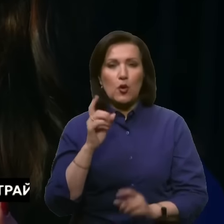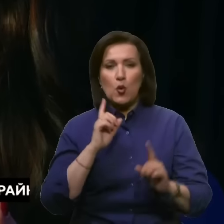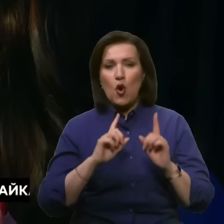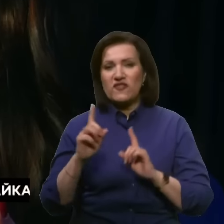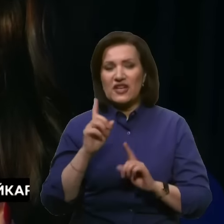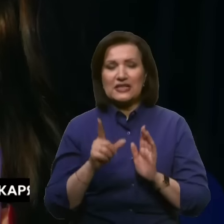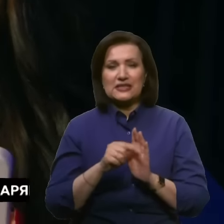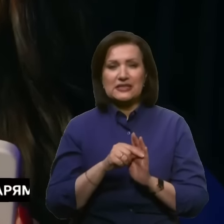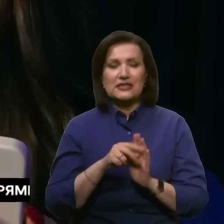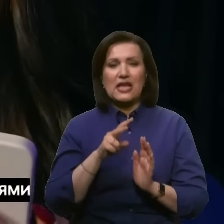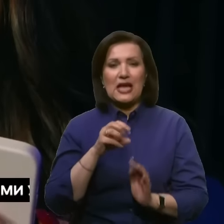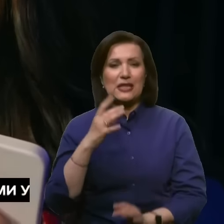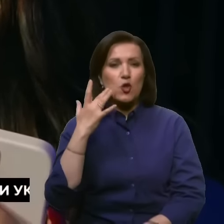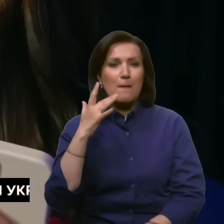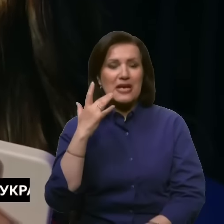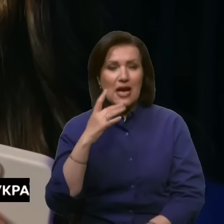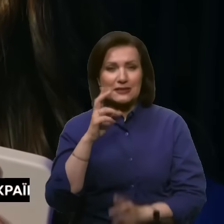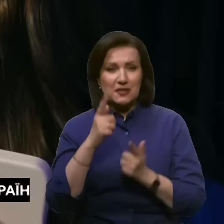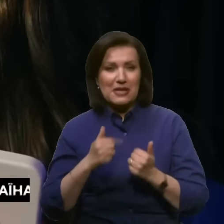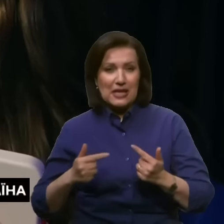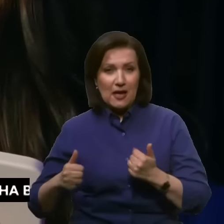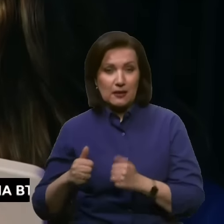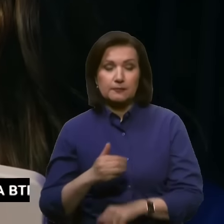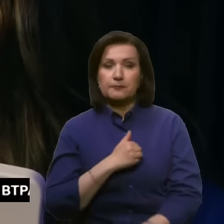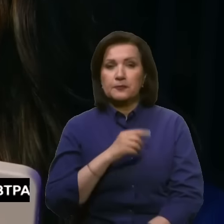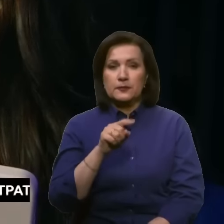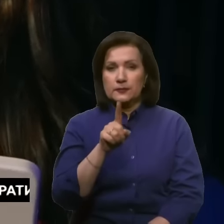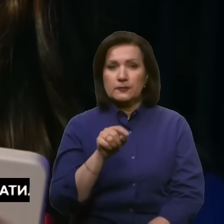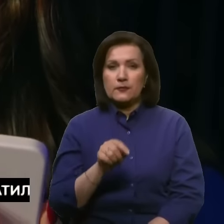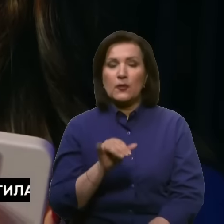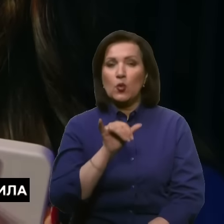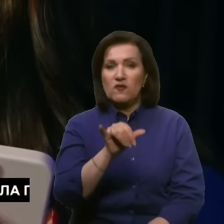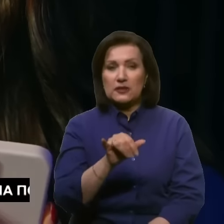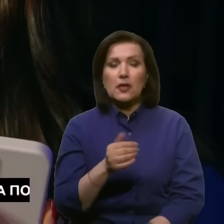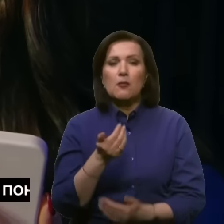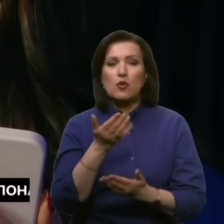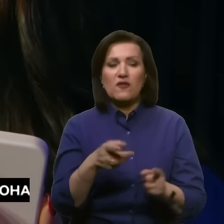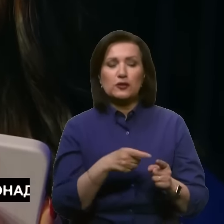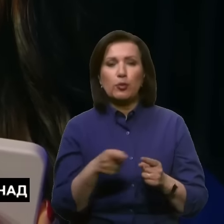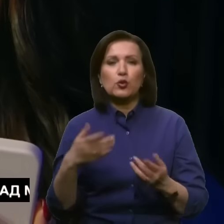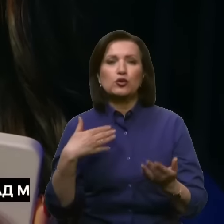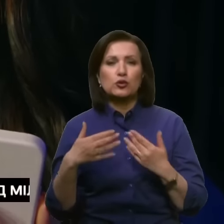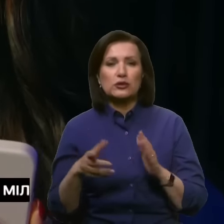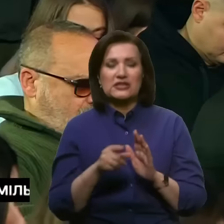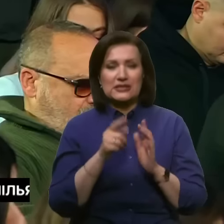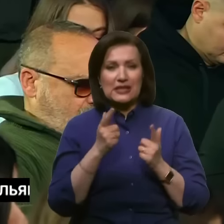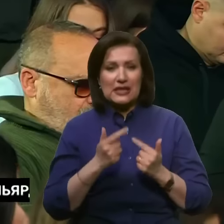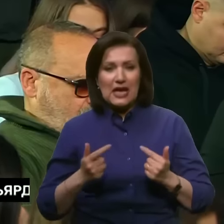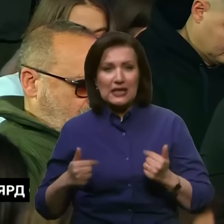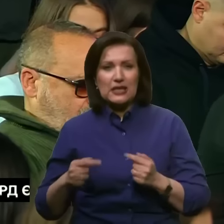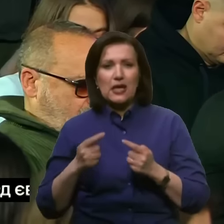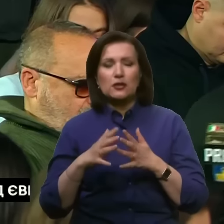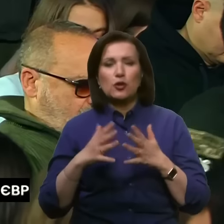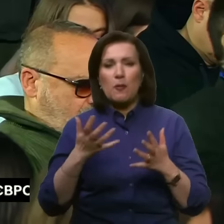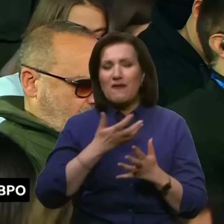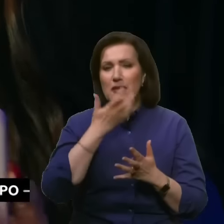з латиноамериканськими країнами. Хотіла б запитати вас про ваші поточні стосунки країни з